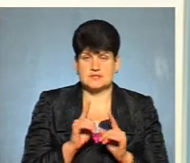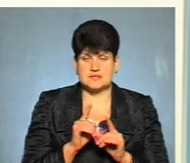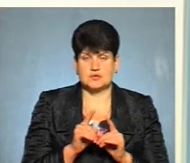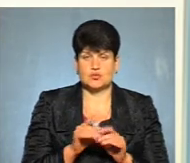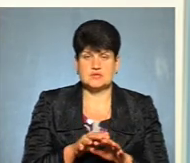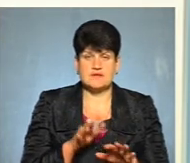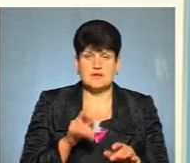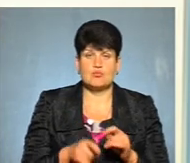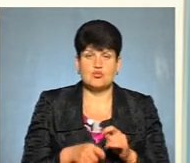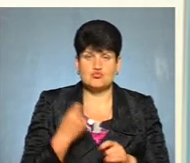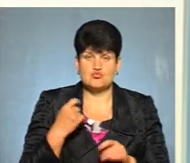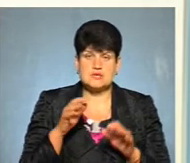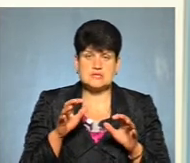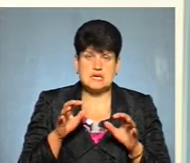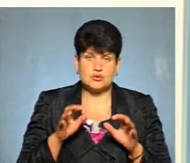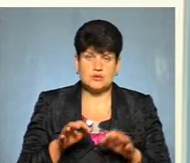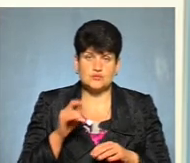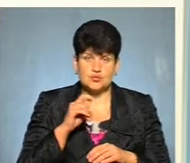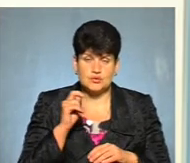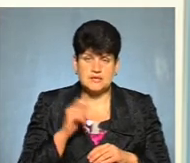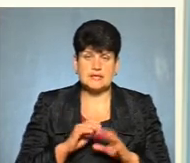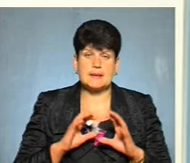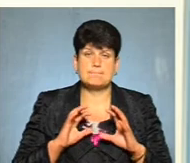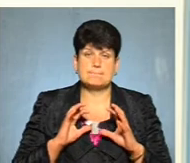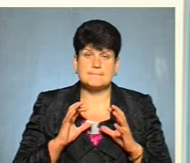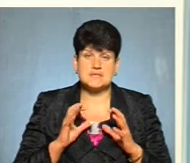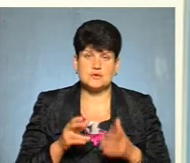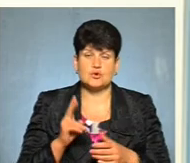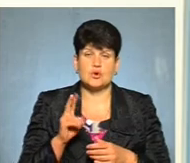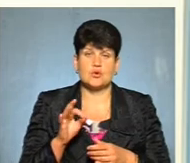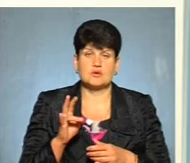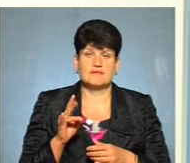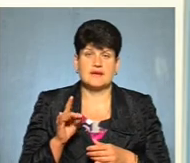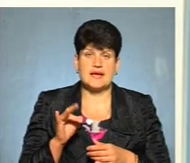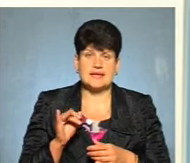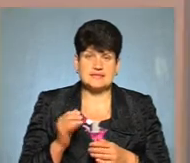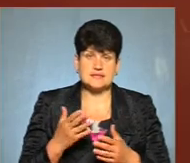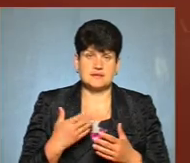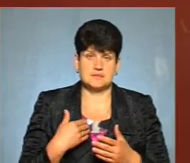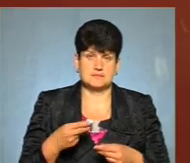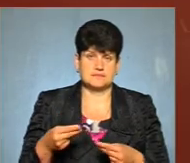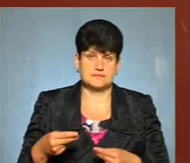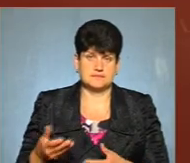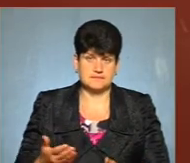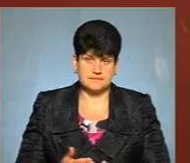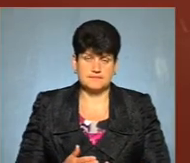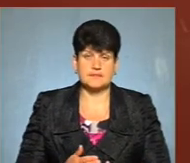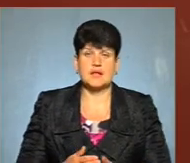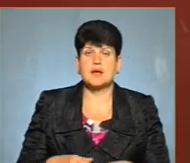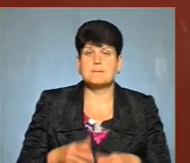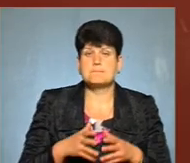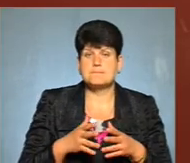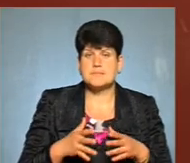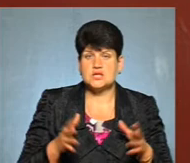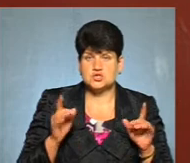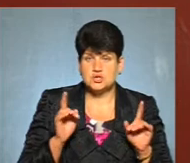порушує і чинне законодавство України, і міжнародні конвенції, які Україною ратифіковані. Більше того, є